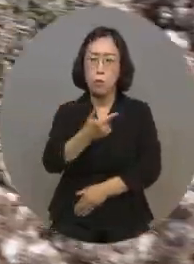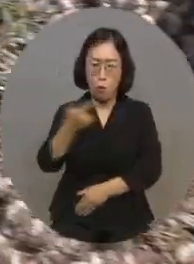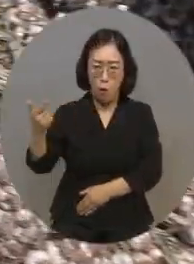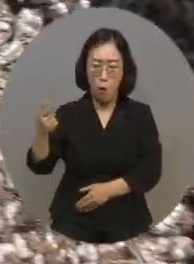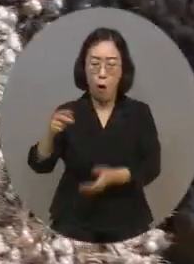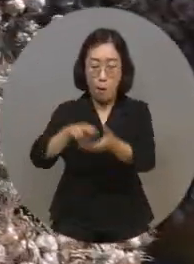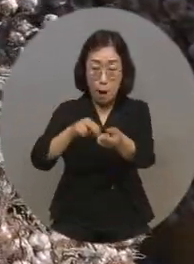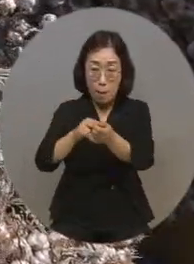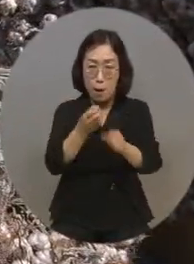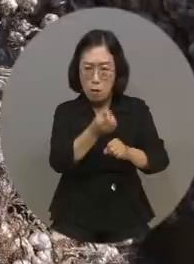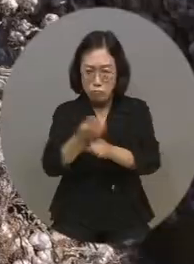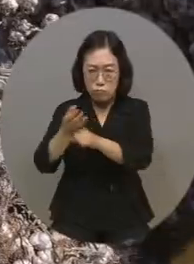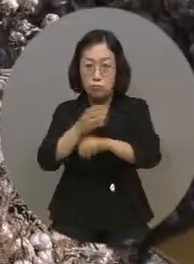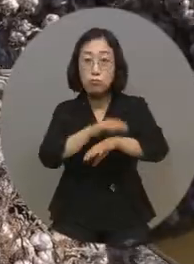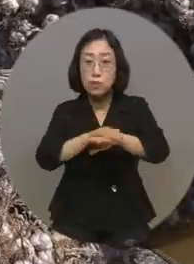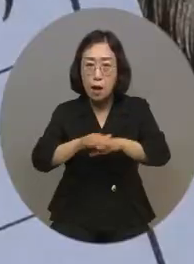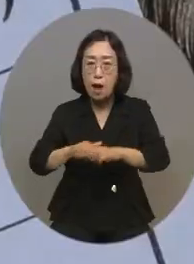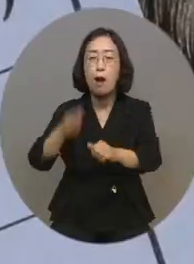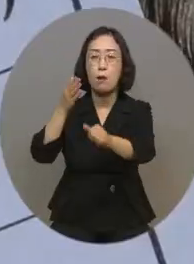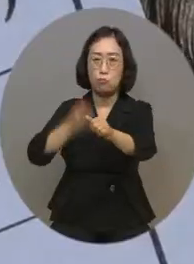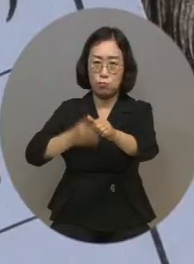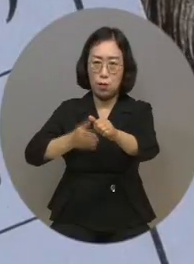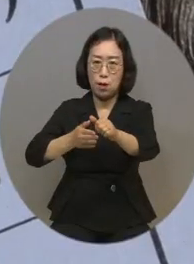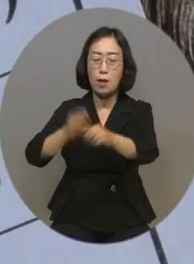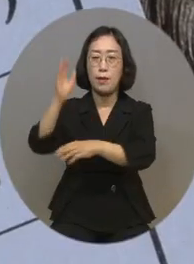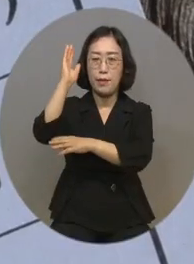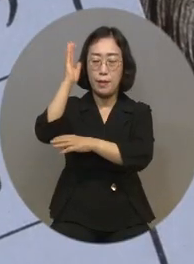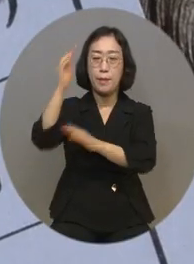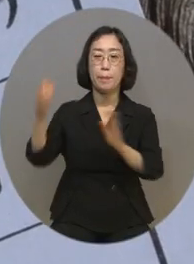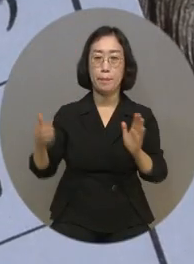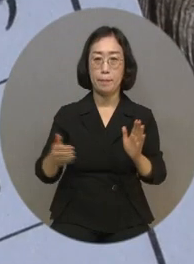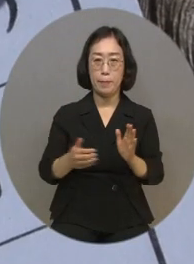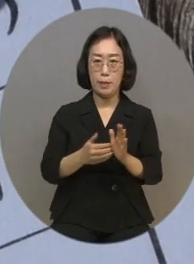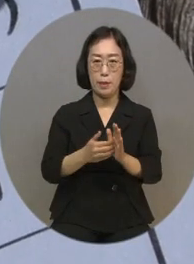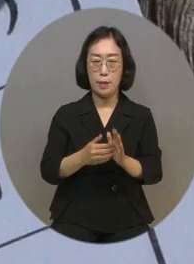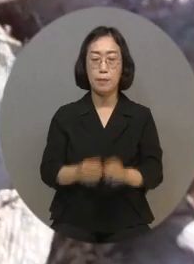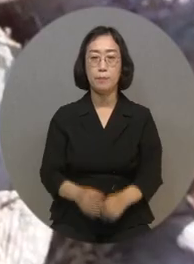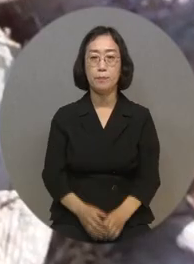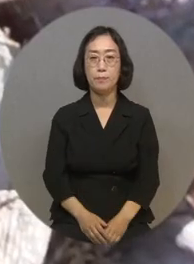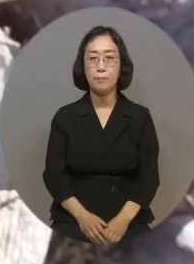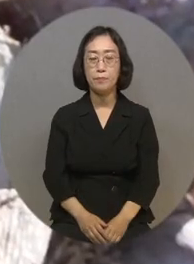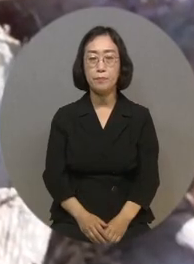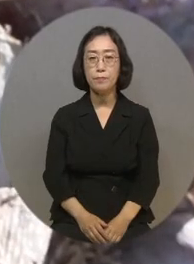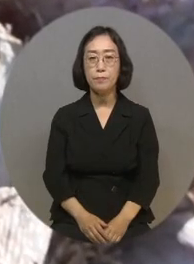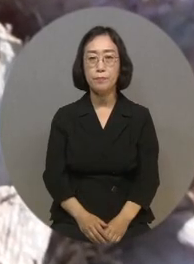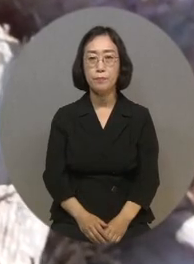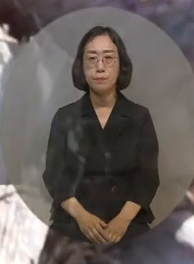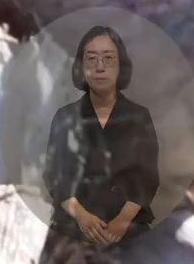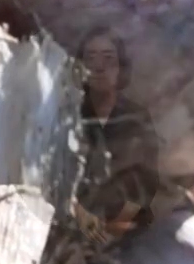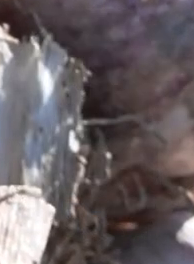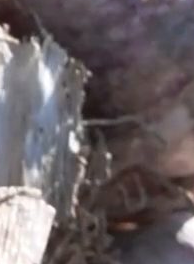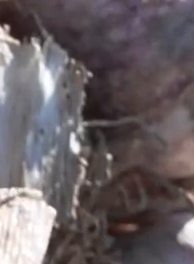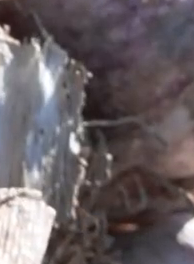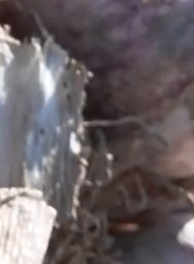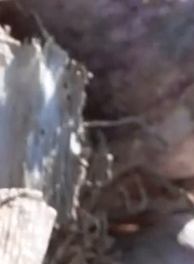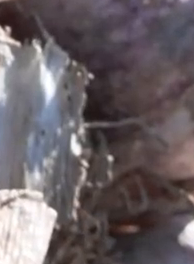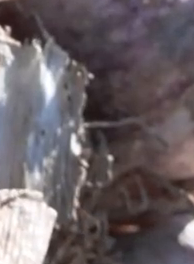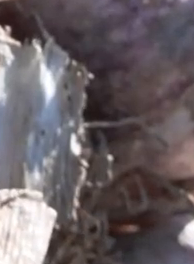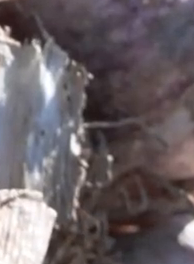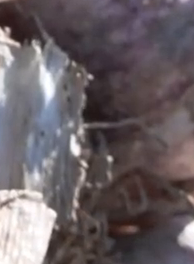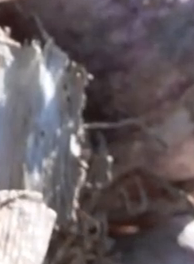유통 구조로 정착해 나가길 바란다고 당부의 말을 전했습니다 복시 뉴스 황제입니다